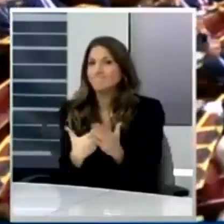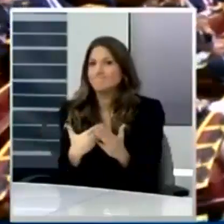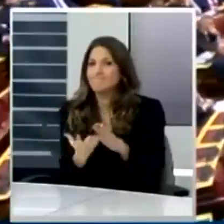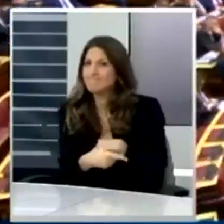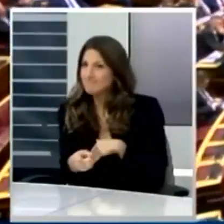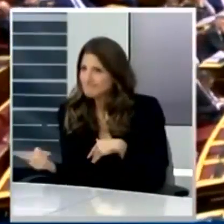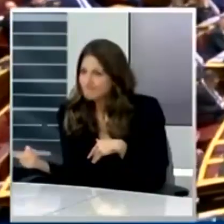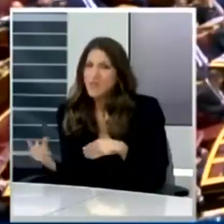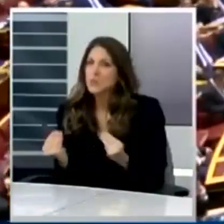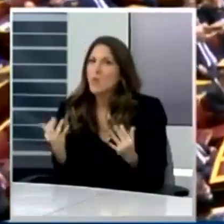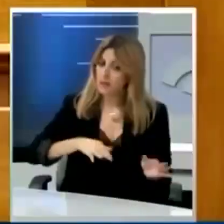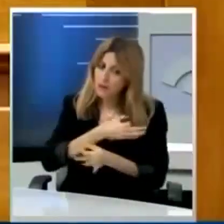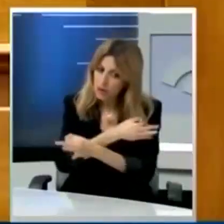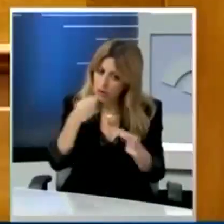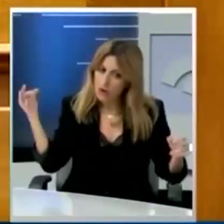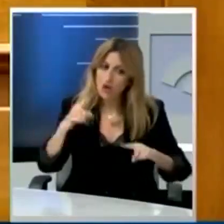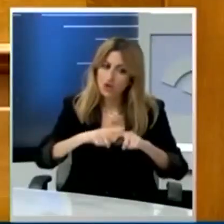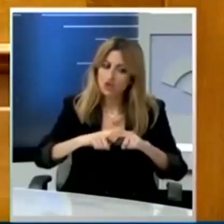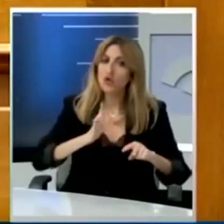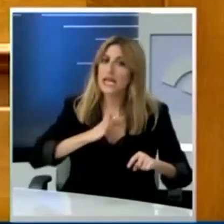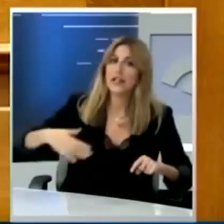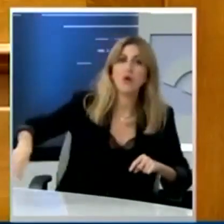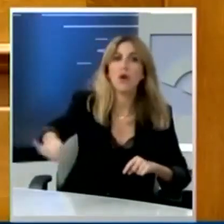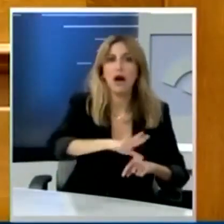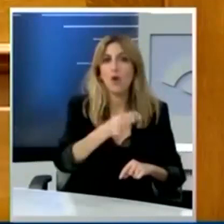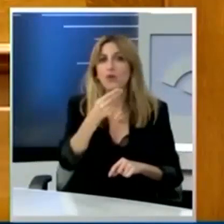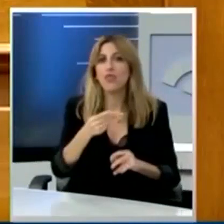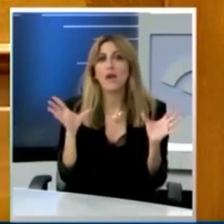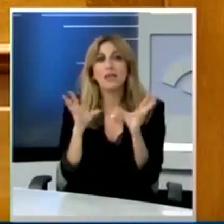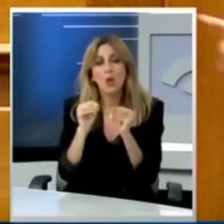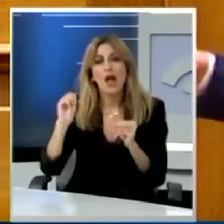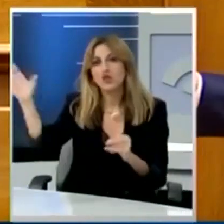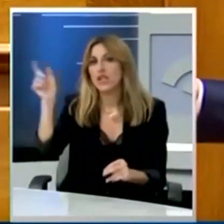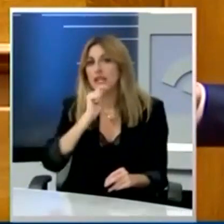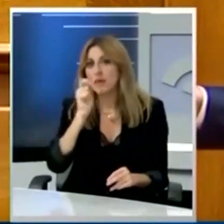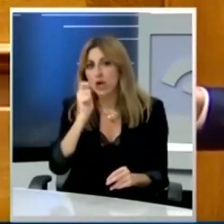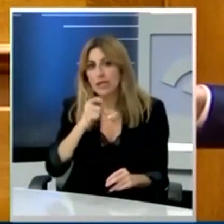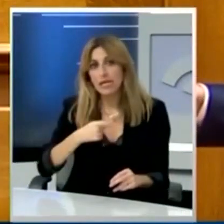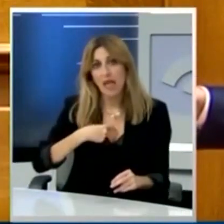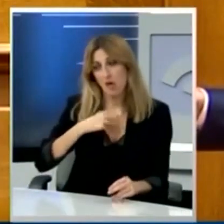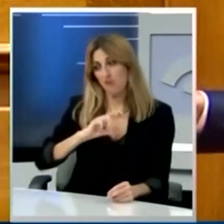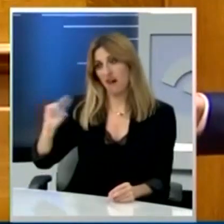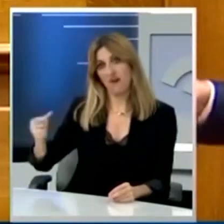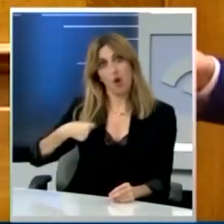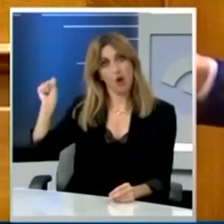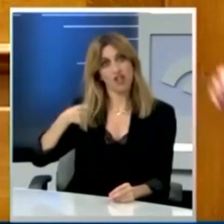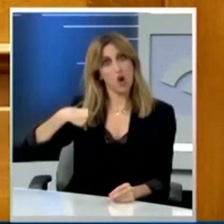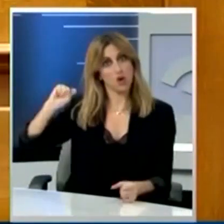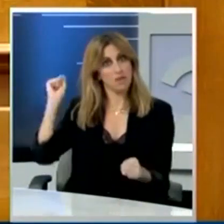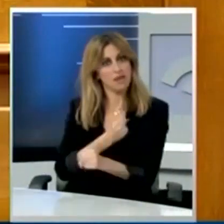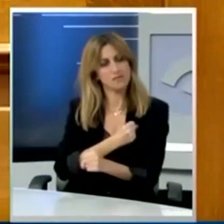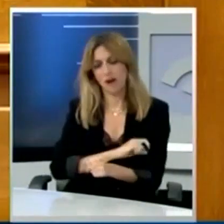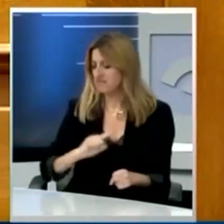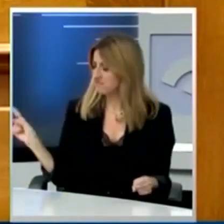υπάρξουν κυρώσεις εναντίον της Άγκυρας. Ειδικότερα στα θέματα εξωτερικής πολιτικής, εγώ δεν θα κάνω αυτά που έκανε ο κ. Μητσοτάκης όταν